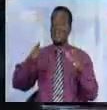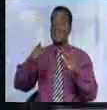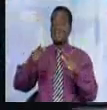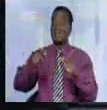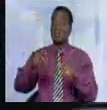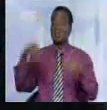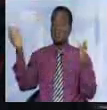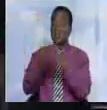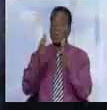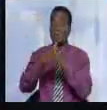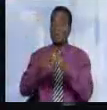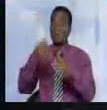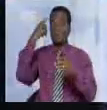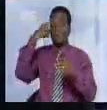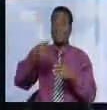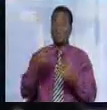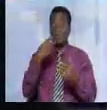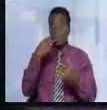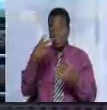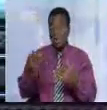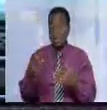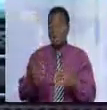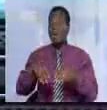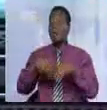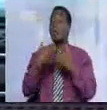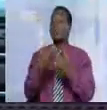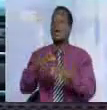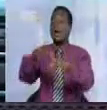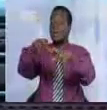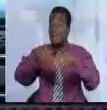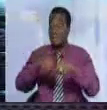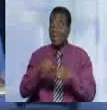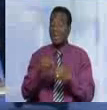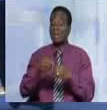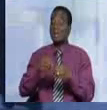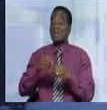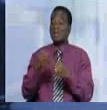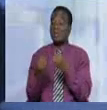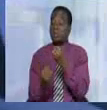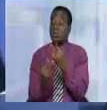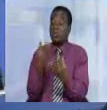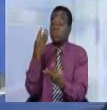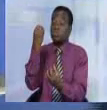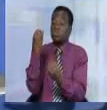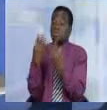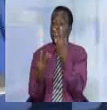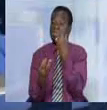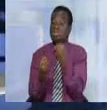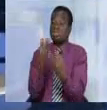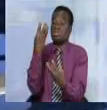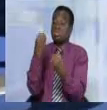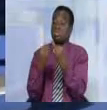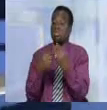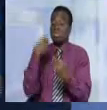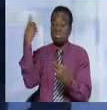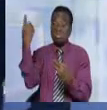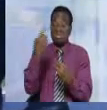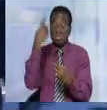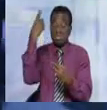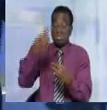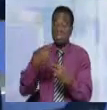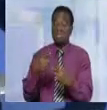sont réunis en ce moment pour peser de tout leur poids dans la dernière ligne droite des discussions avec Téhéran et obtenir un accord